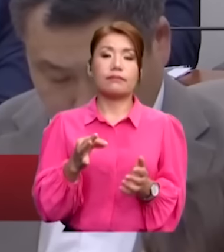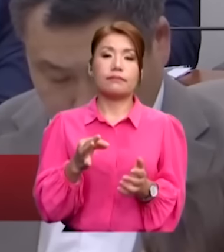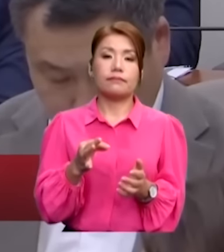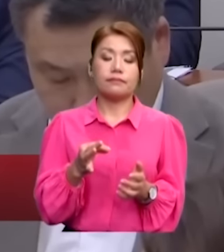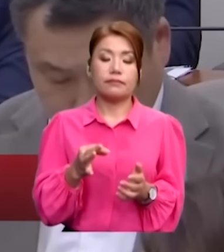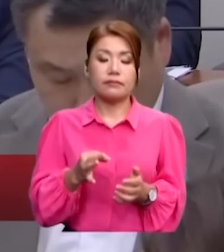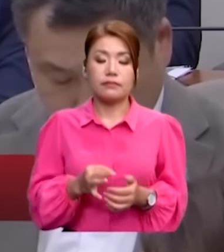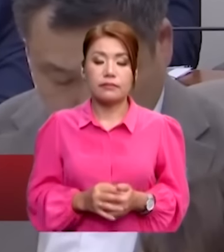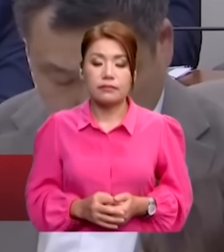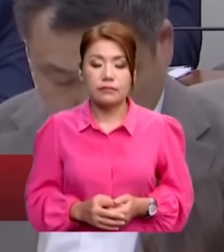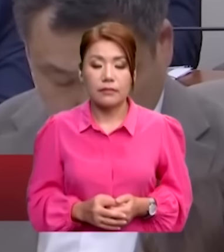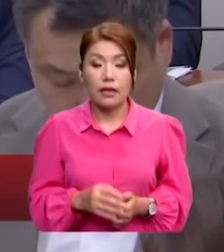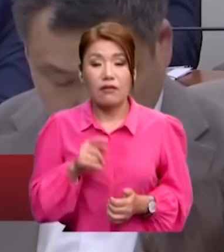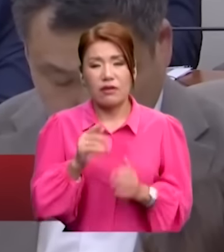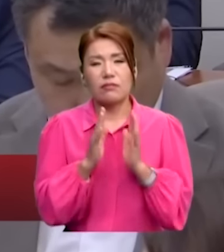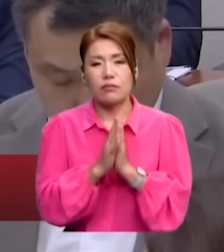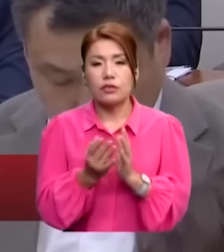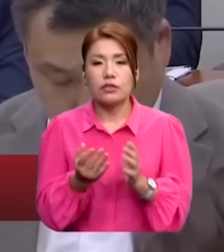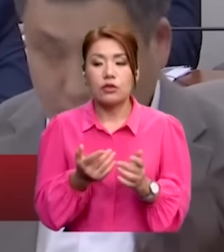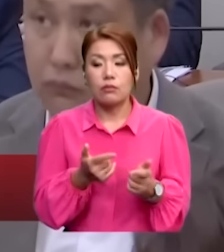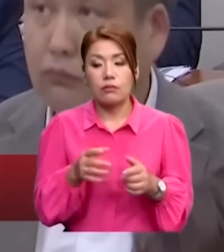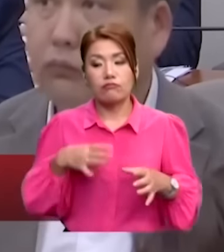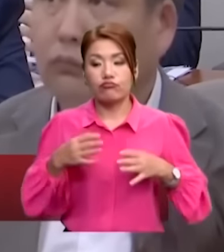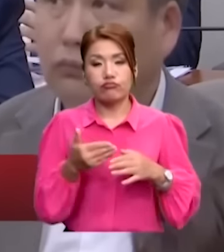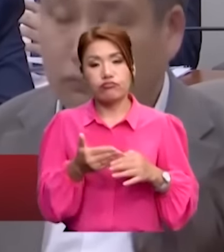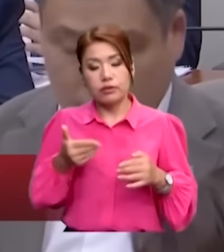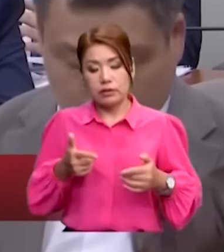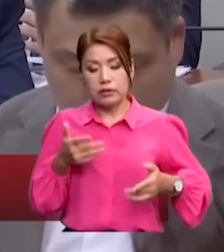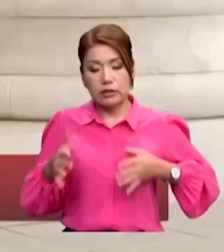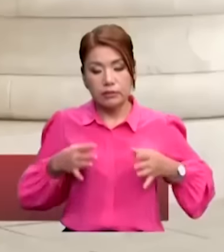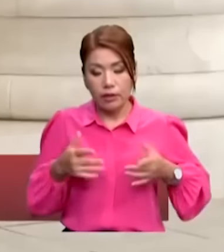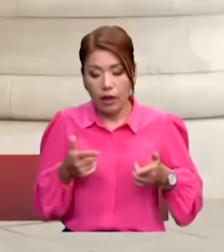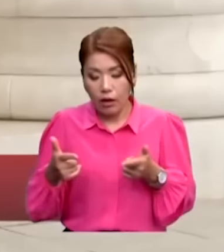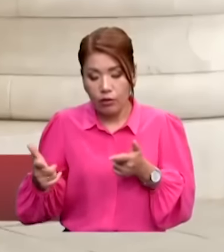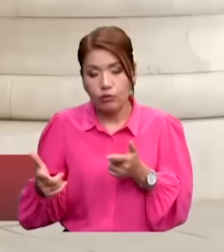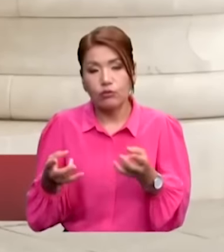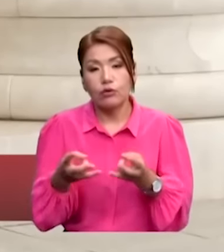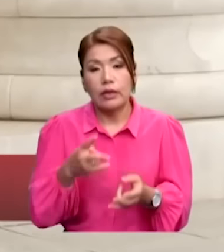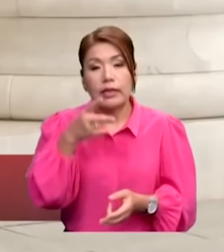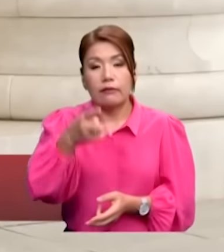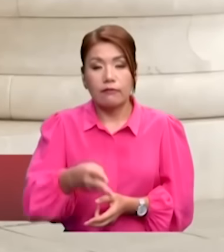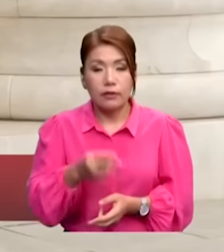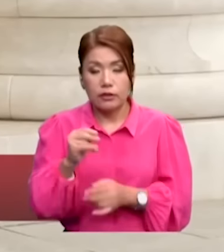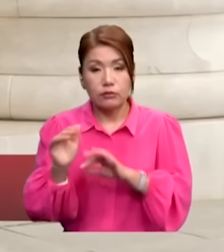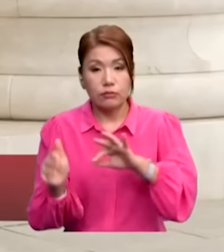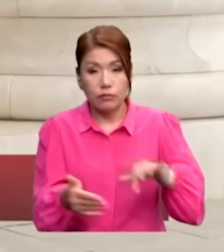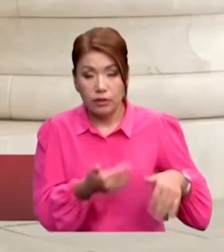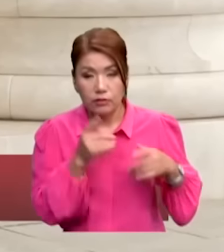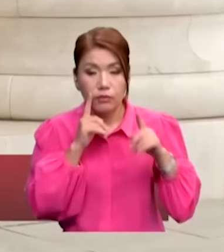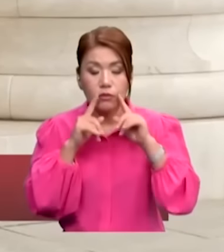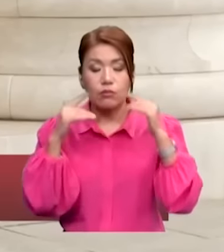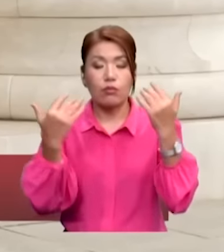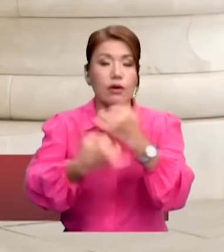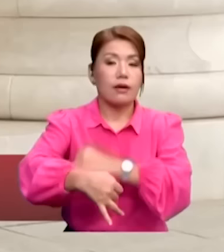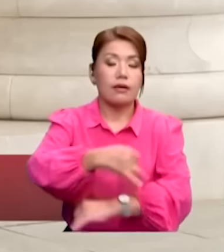Палатка Бакенович, да. Вы подготовьтесь еще дополнительно по вопросам депутатов. Екі сағатқа созылған жиын кезінде